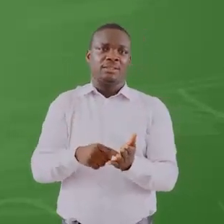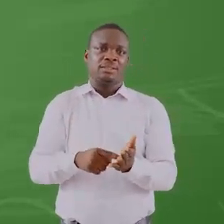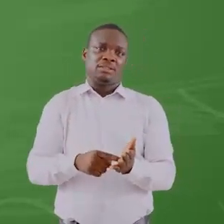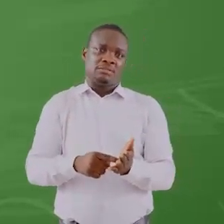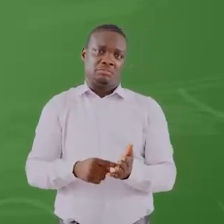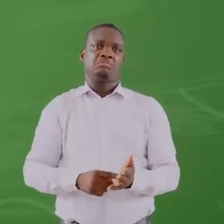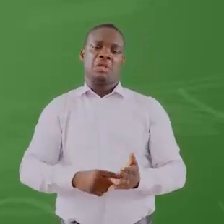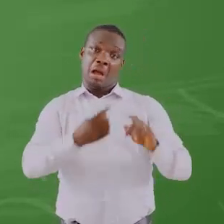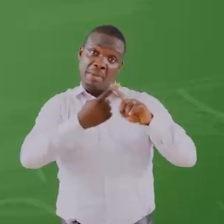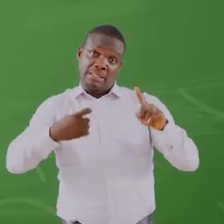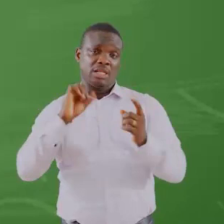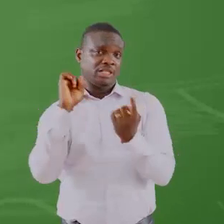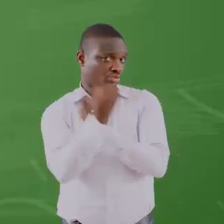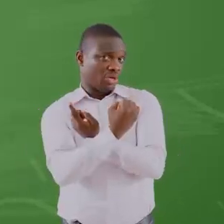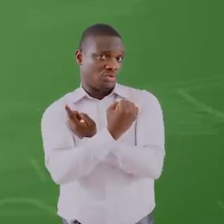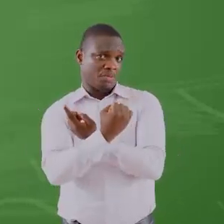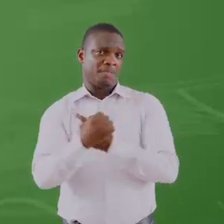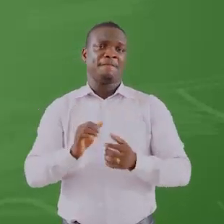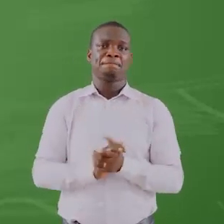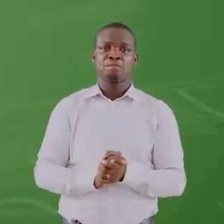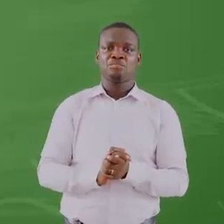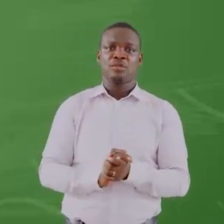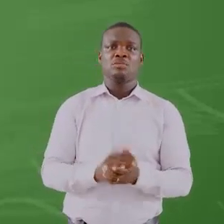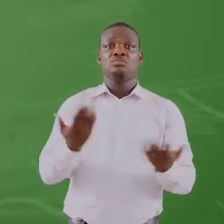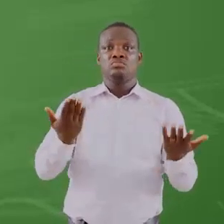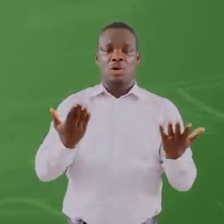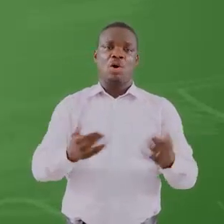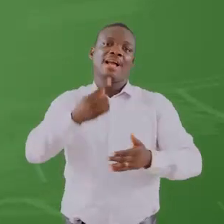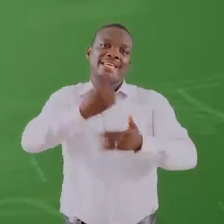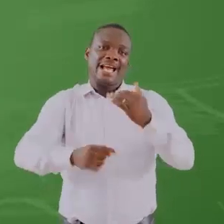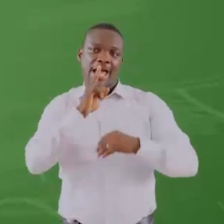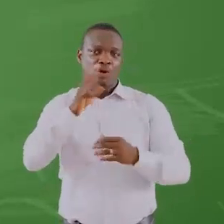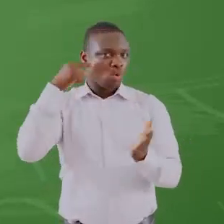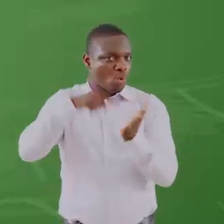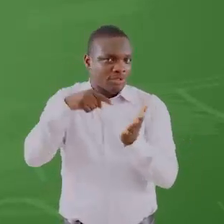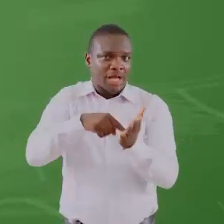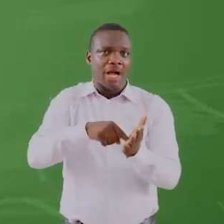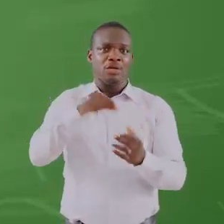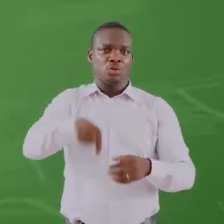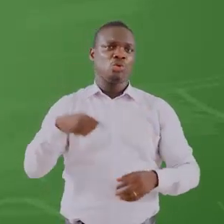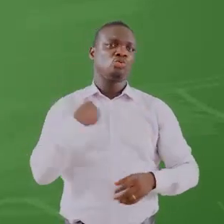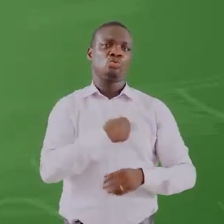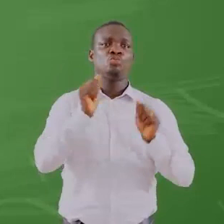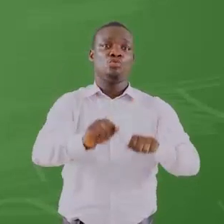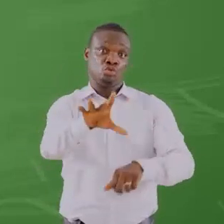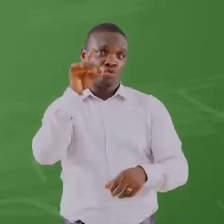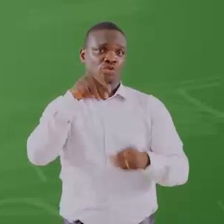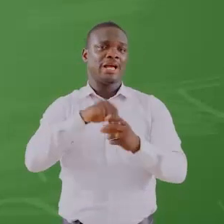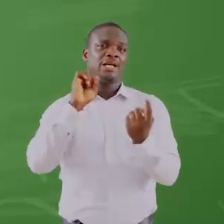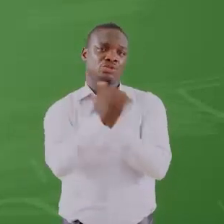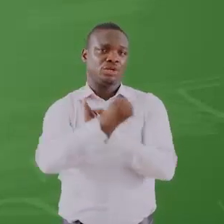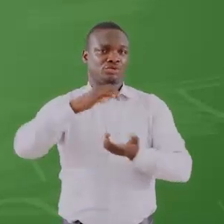à partir de cette situation. Donc, quel est le constat qui se dégage de cette situation